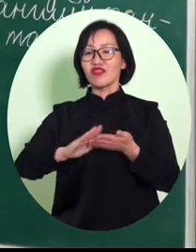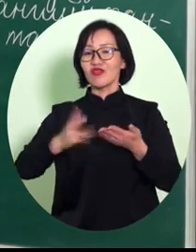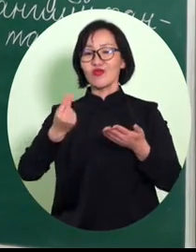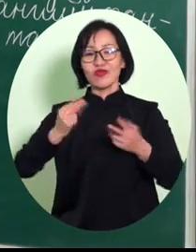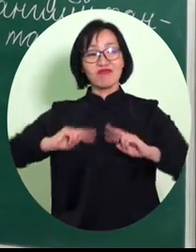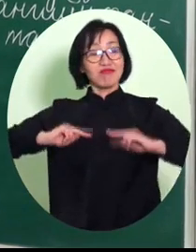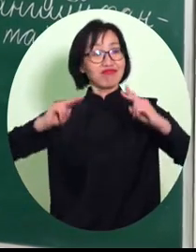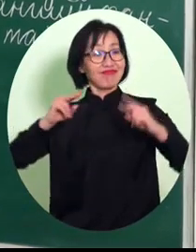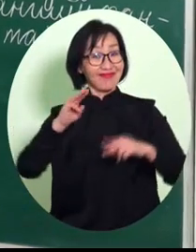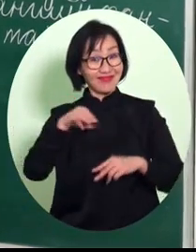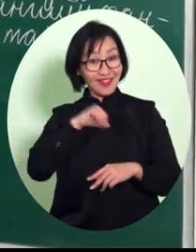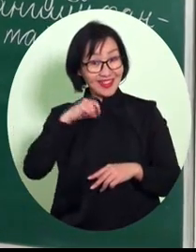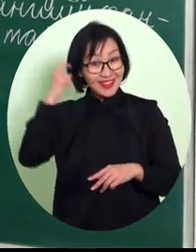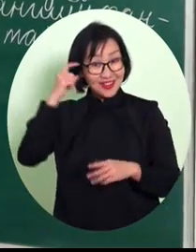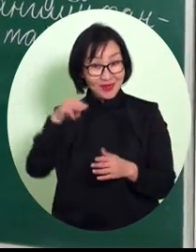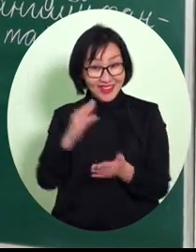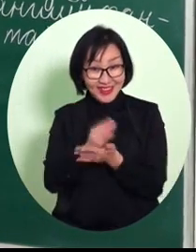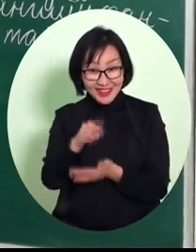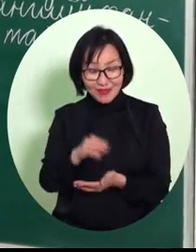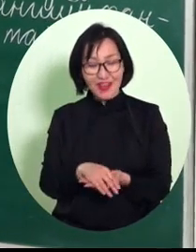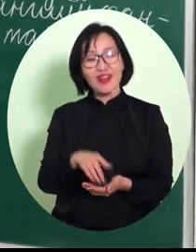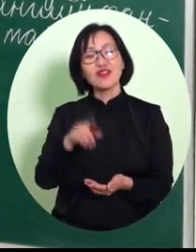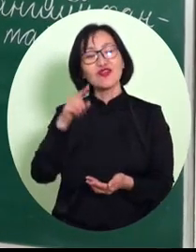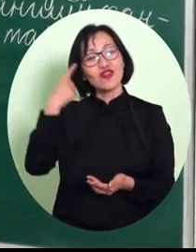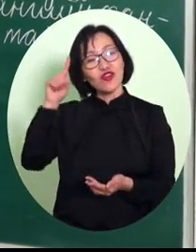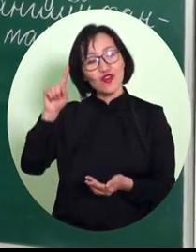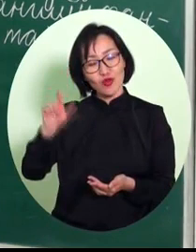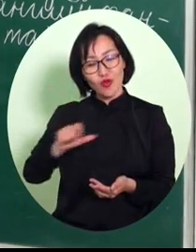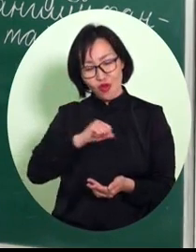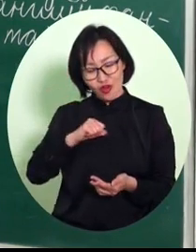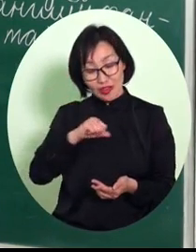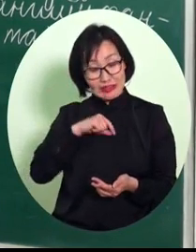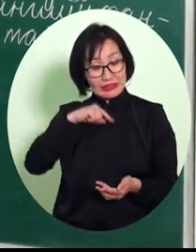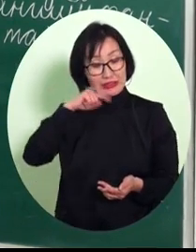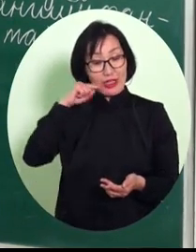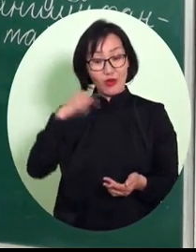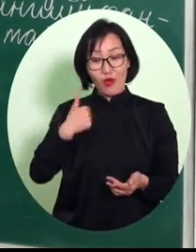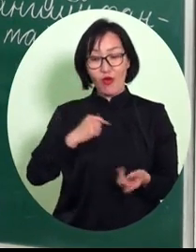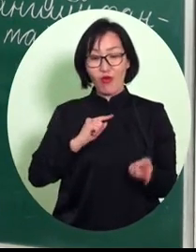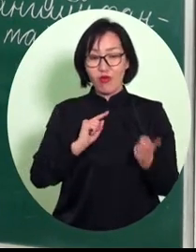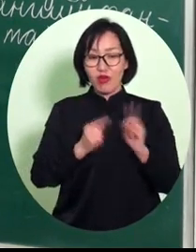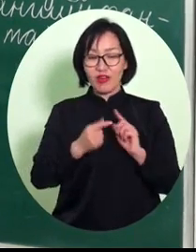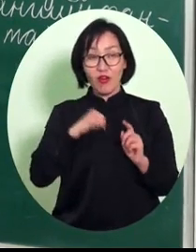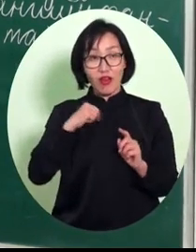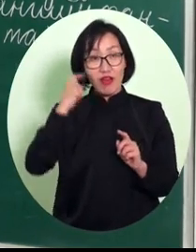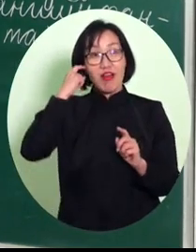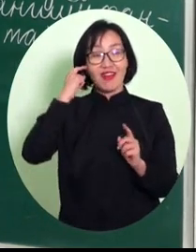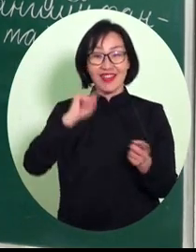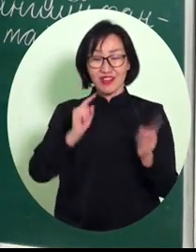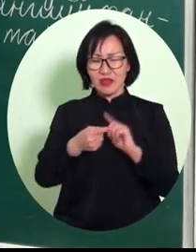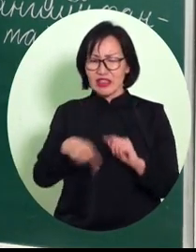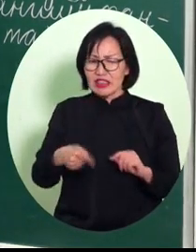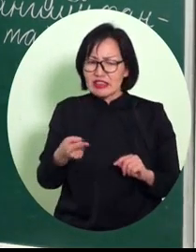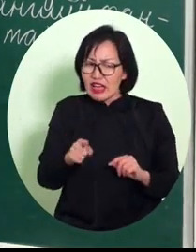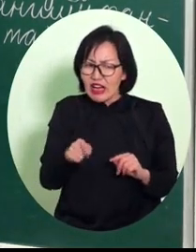байх юм тийм үү? За тэгвэл багш нь зохиолч өөрийгөө залуу болсон шиг санддаг учраас гэдгийг яагаад